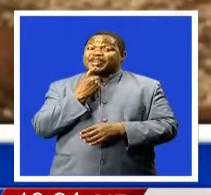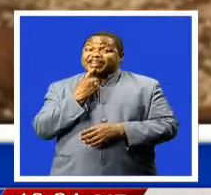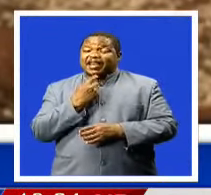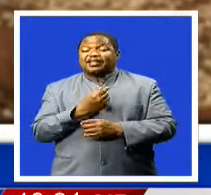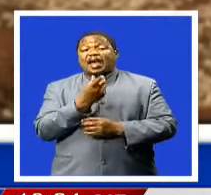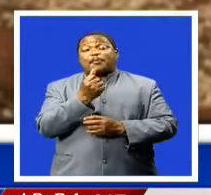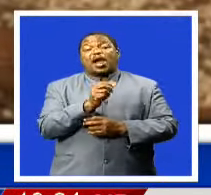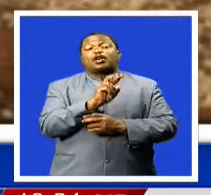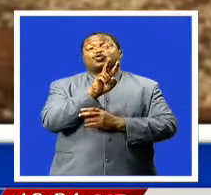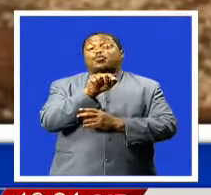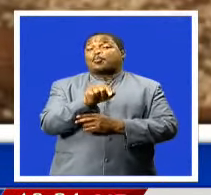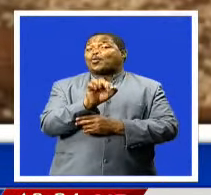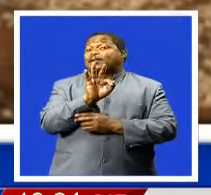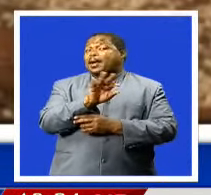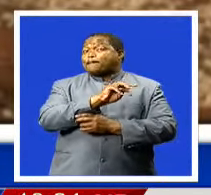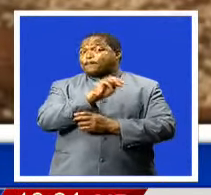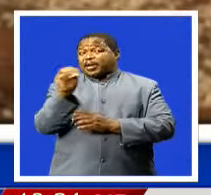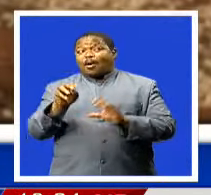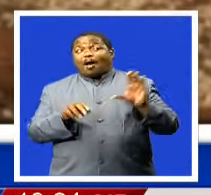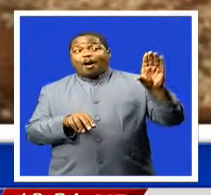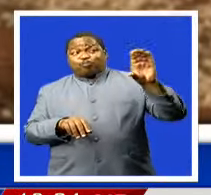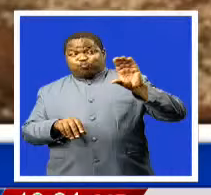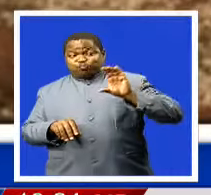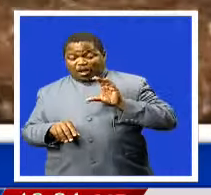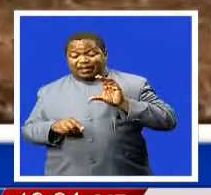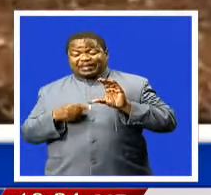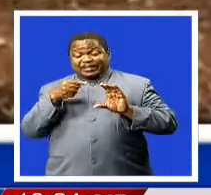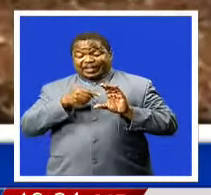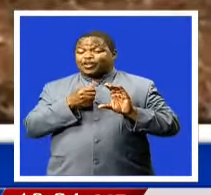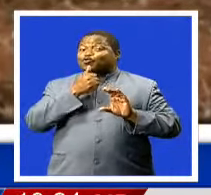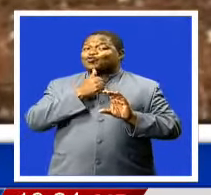million kwewe ukuthi bakhone kufuya timbuti.